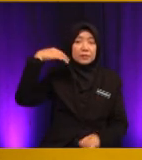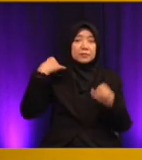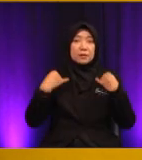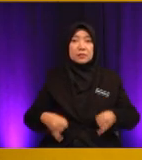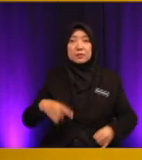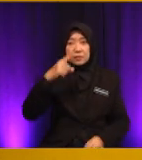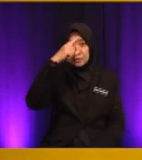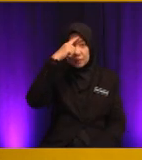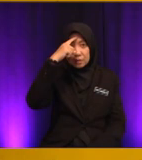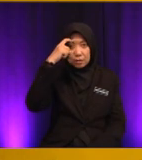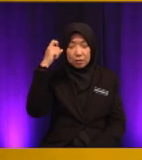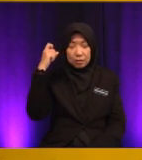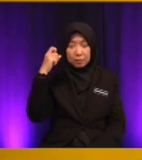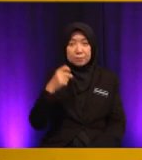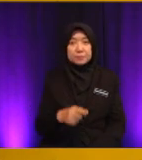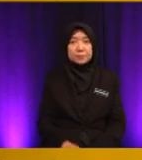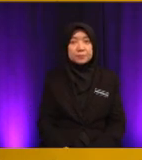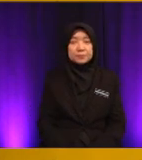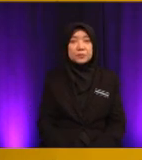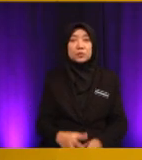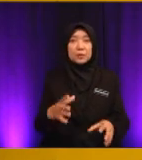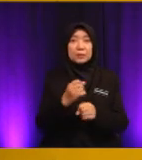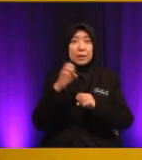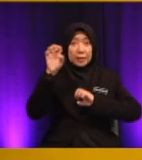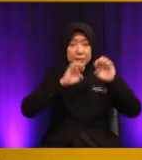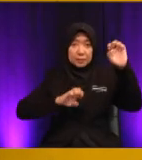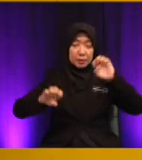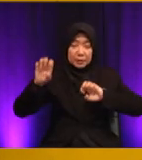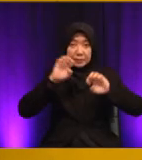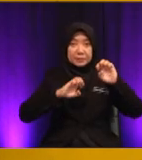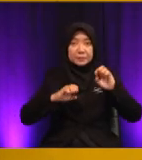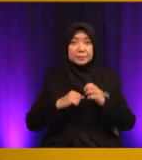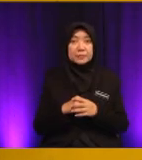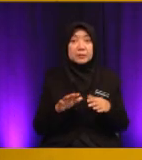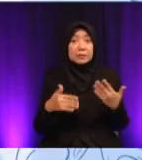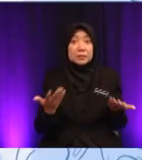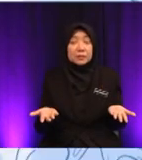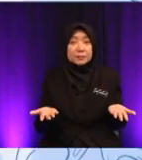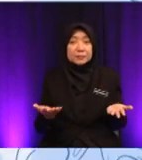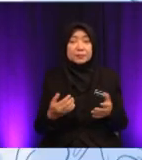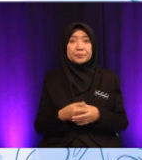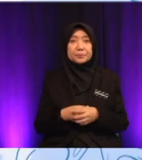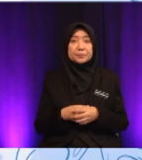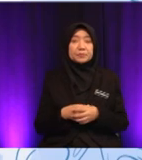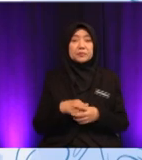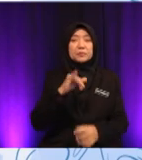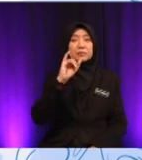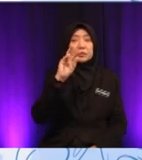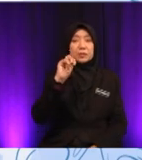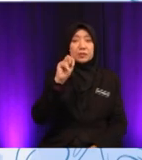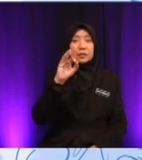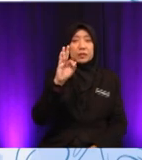jadi sinaran jasa hitam dapat tak eksperimen macam mana jika infrary ataupun